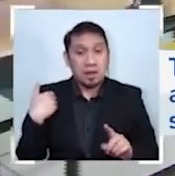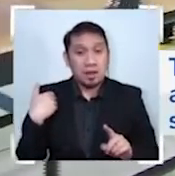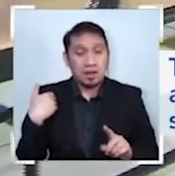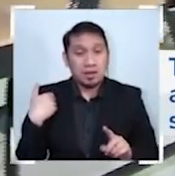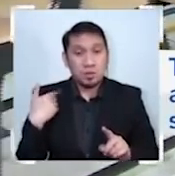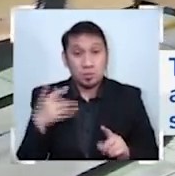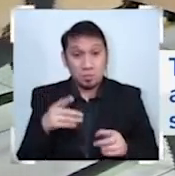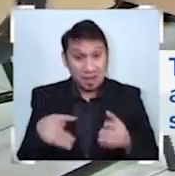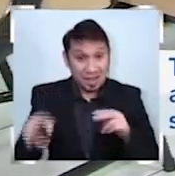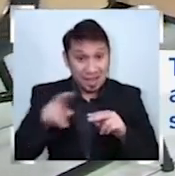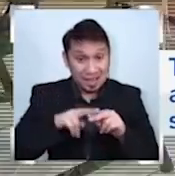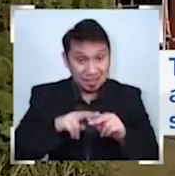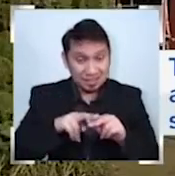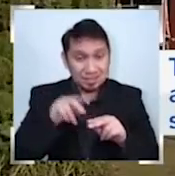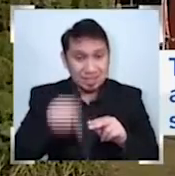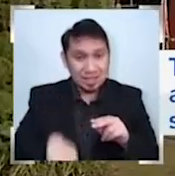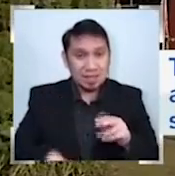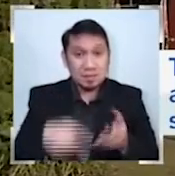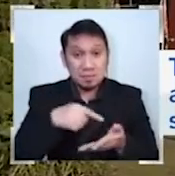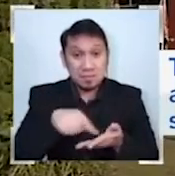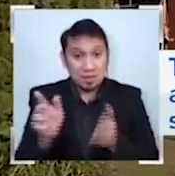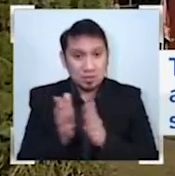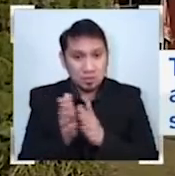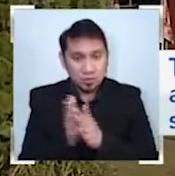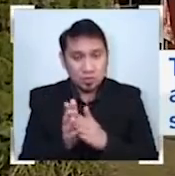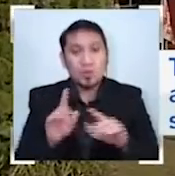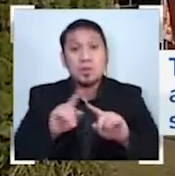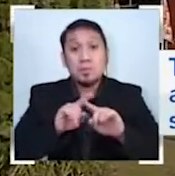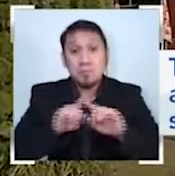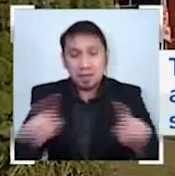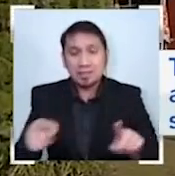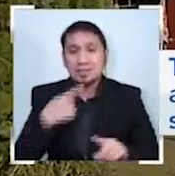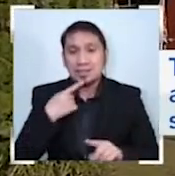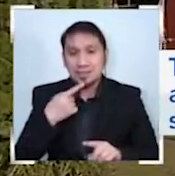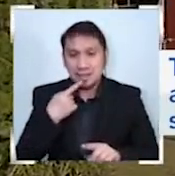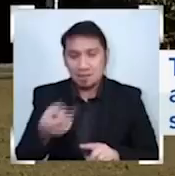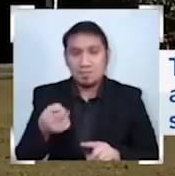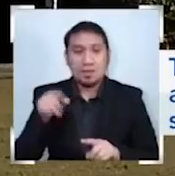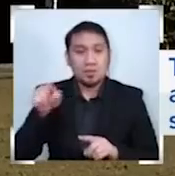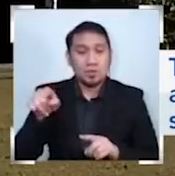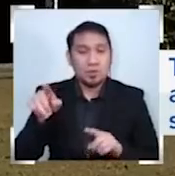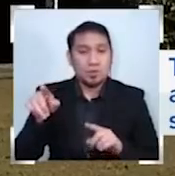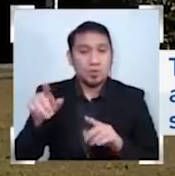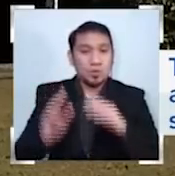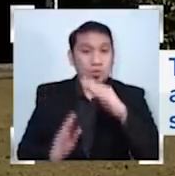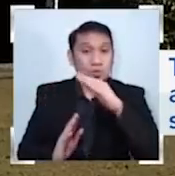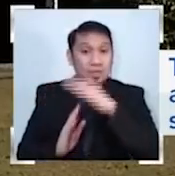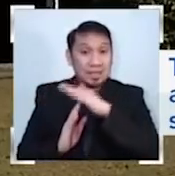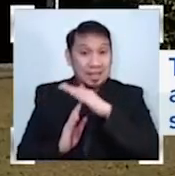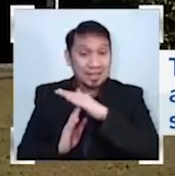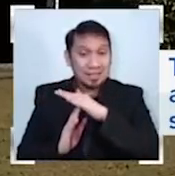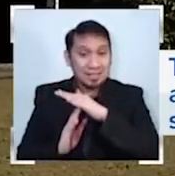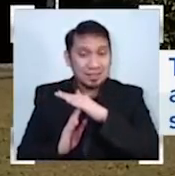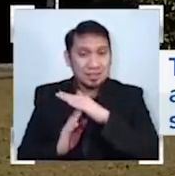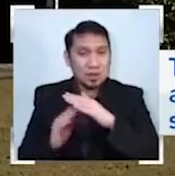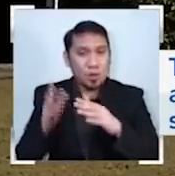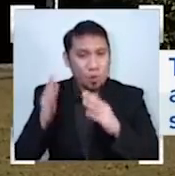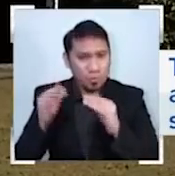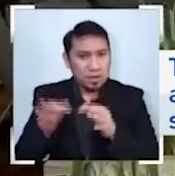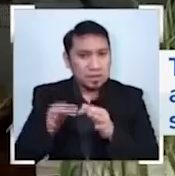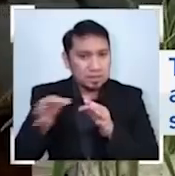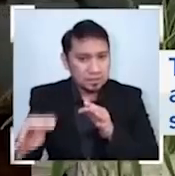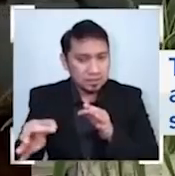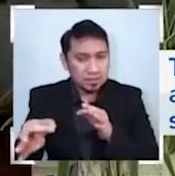ng COCOPEA na iurong ng Department of Education sa Mayo ang deadline para magsumite ng request na dapat ay ngayong